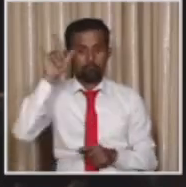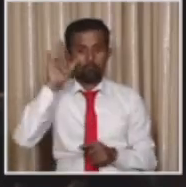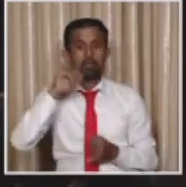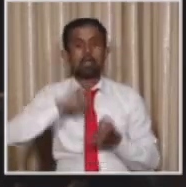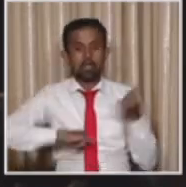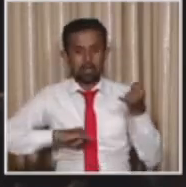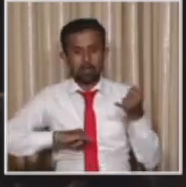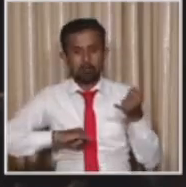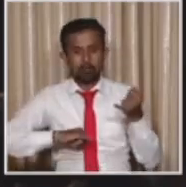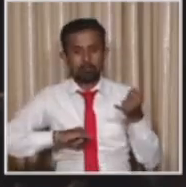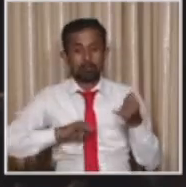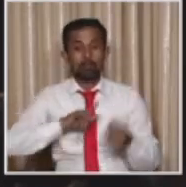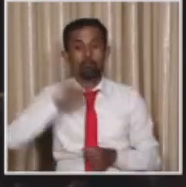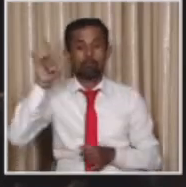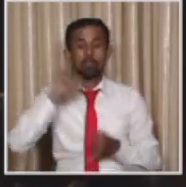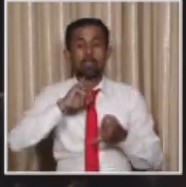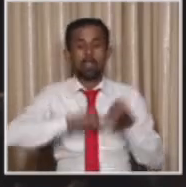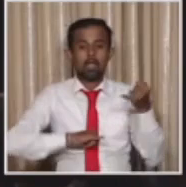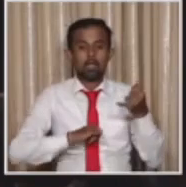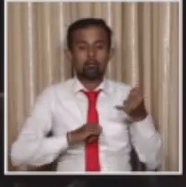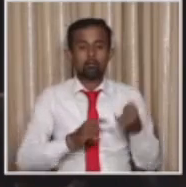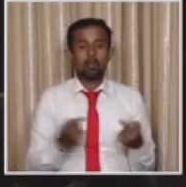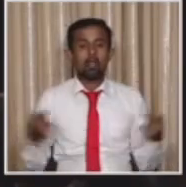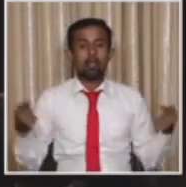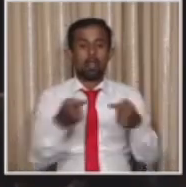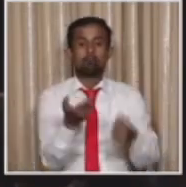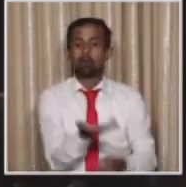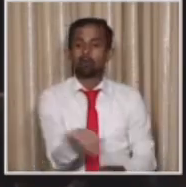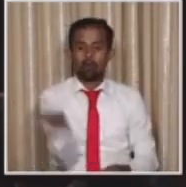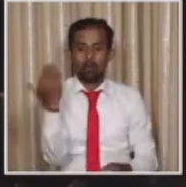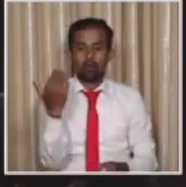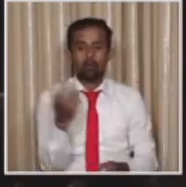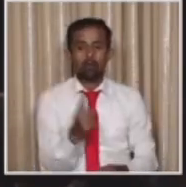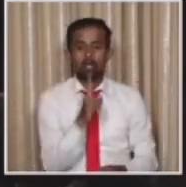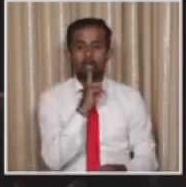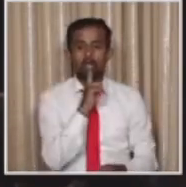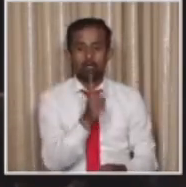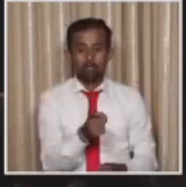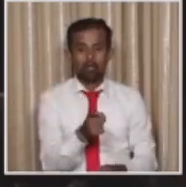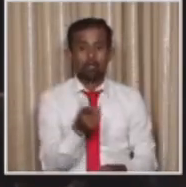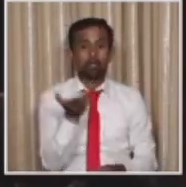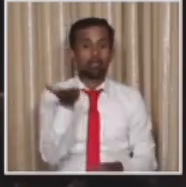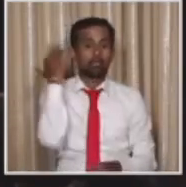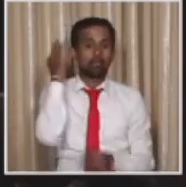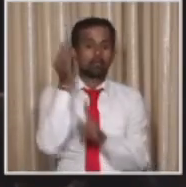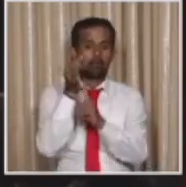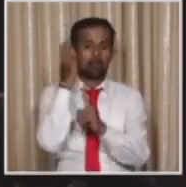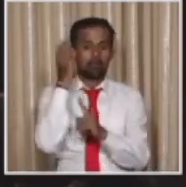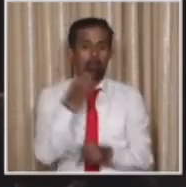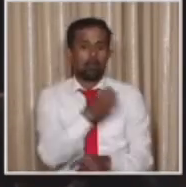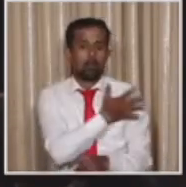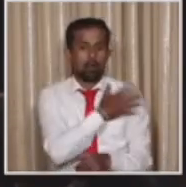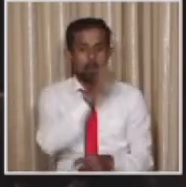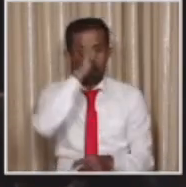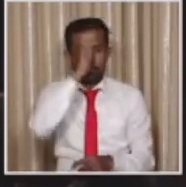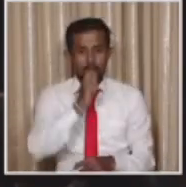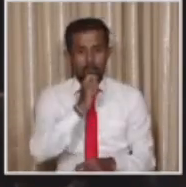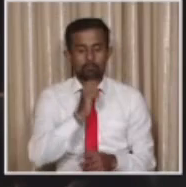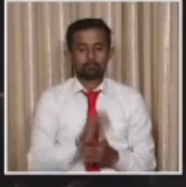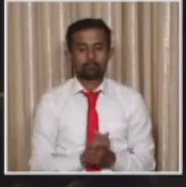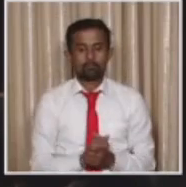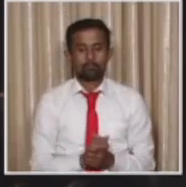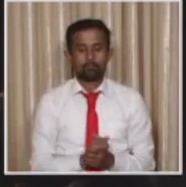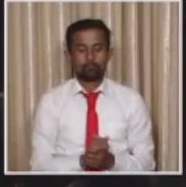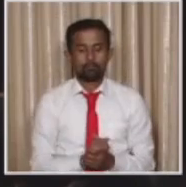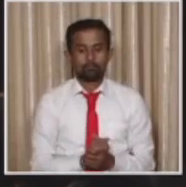ලේකම්. ඒ විදේශ කටයුතු ලේකම්ට ඒ නැව ගෙනියන්න කියන අණ දෙන්නේ හිටපු ජනාධිපති ගෝඨාභය රාජපක්ෂ මහත්තයා.